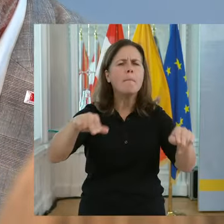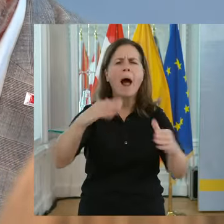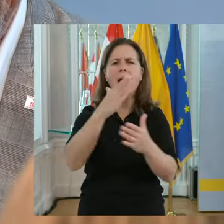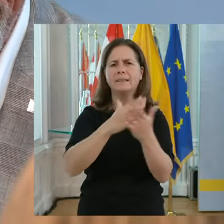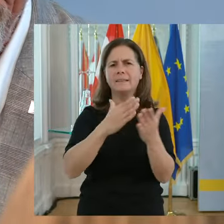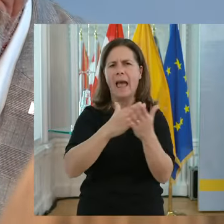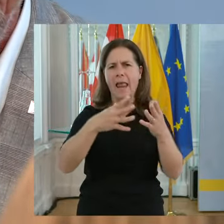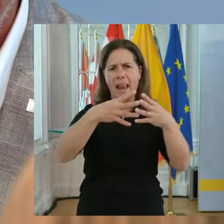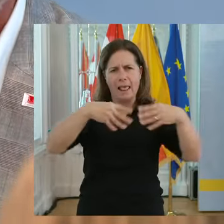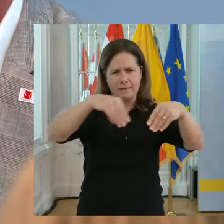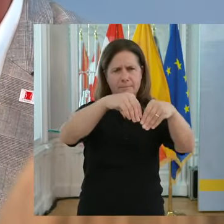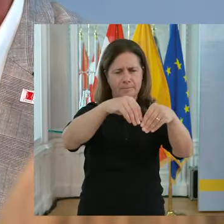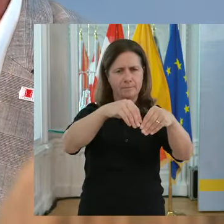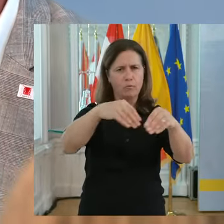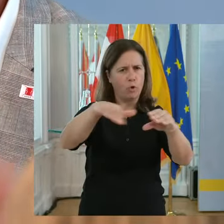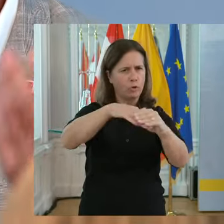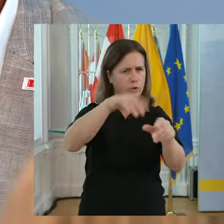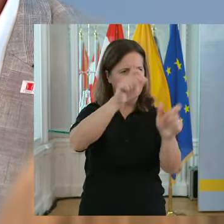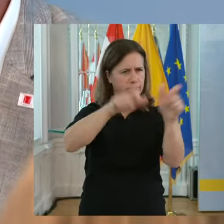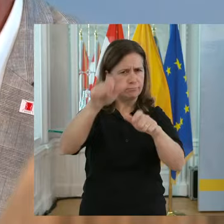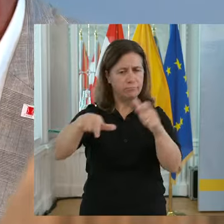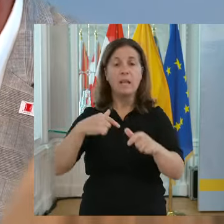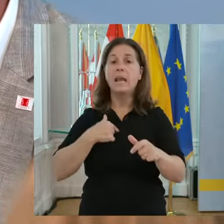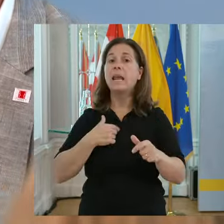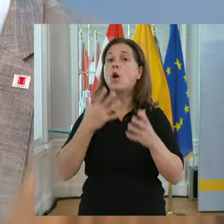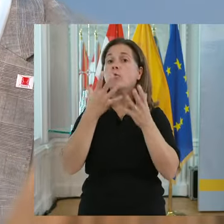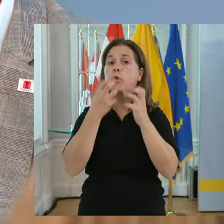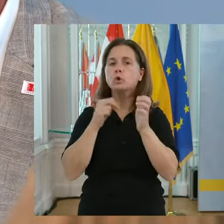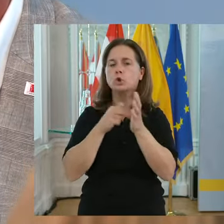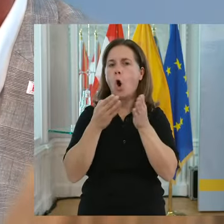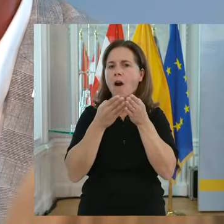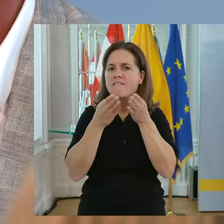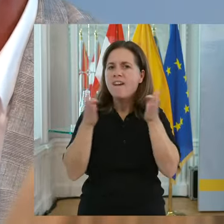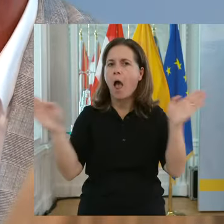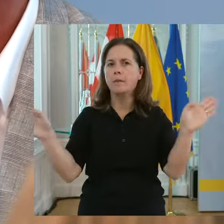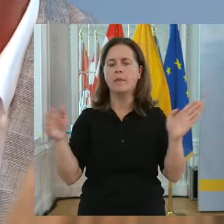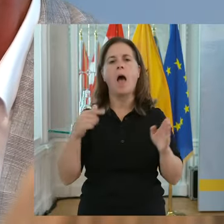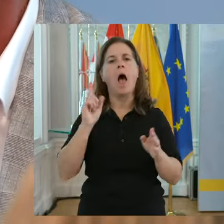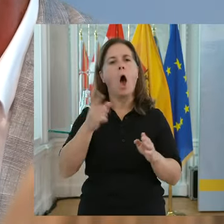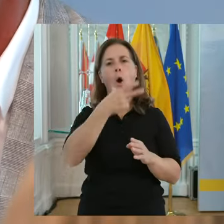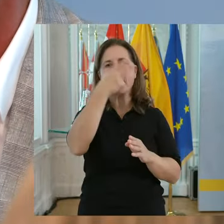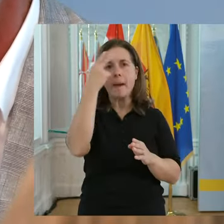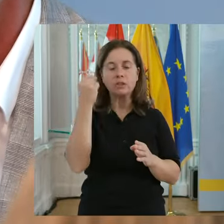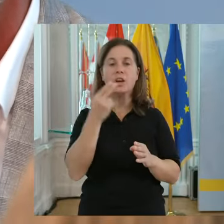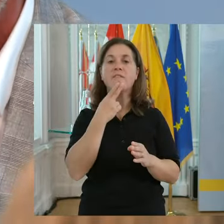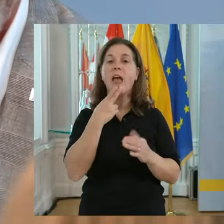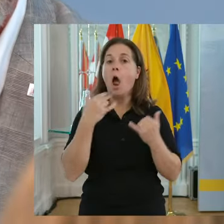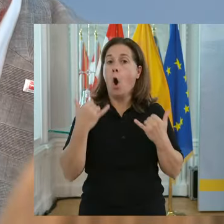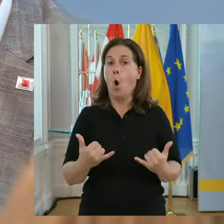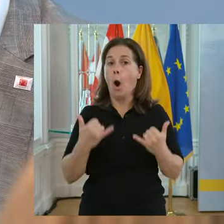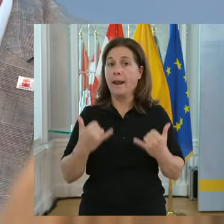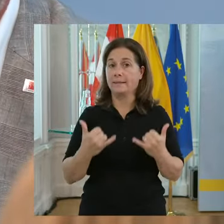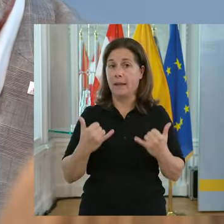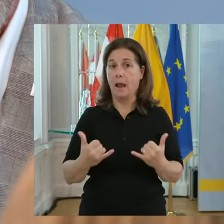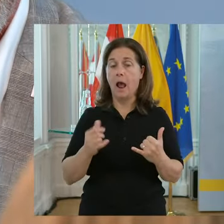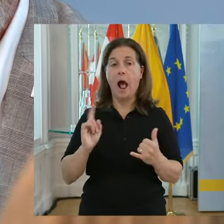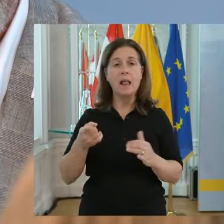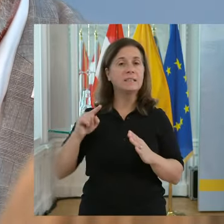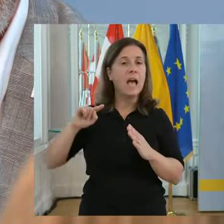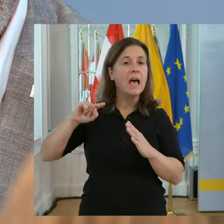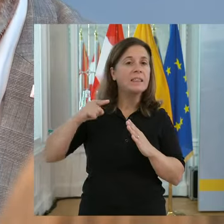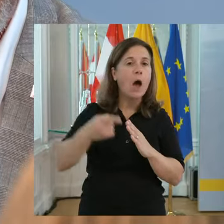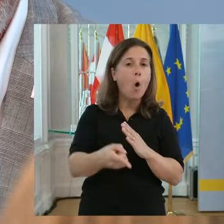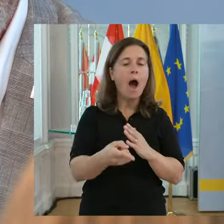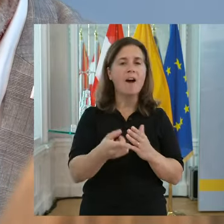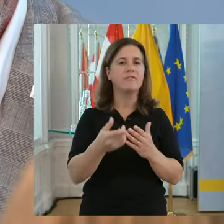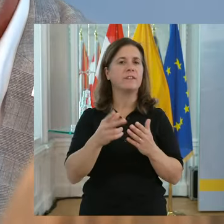der Belegschaft sind. Ja, ich erweitere diesen Wunsch sogar noch, nämlich auch Menschen, die heute aus heutiger Sicht als dauerhaft